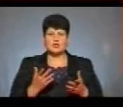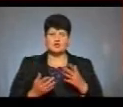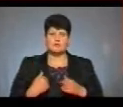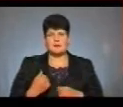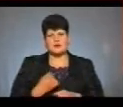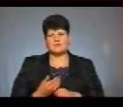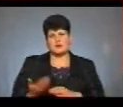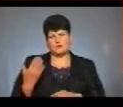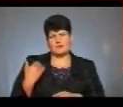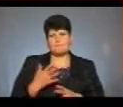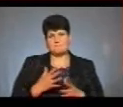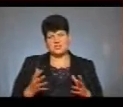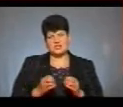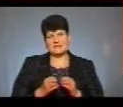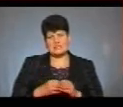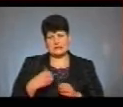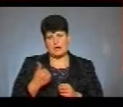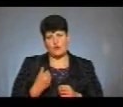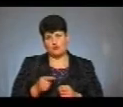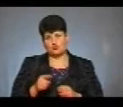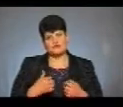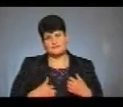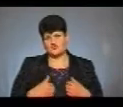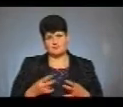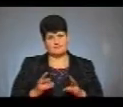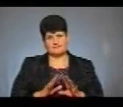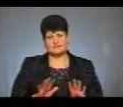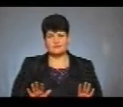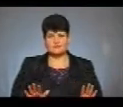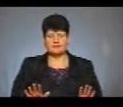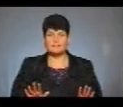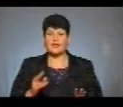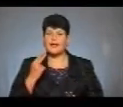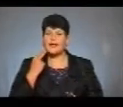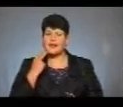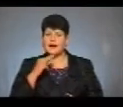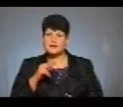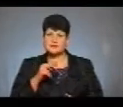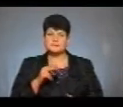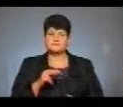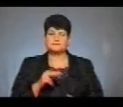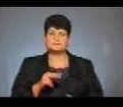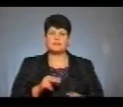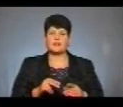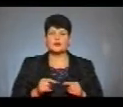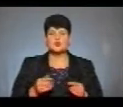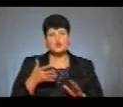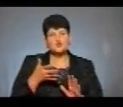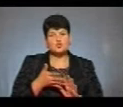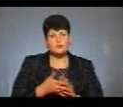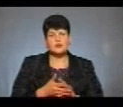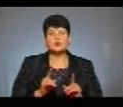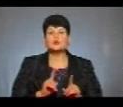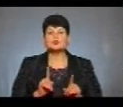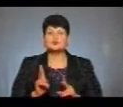попереднім більше 10 років, то тут спішити не варто. Краще вивірити свої позиції, краще зрозуміти, хто